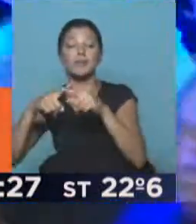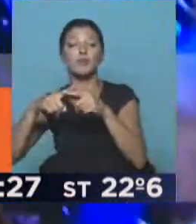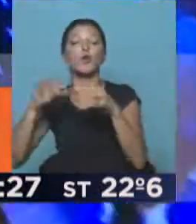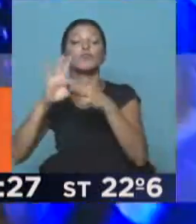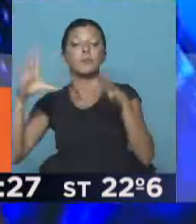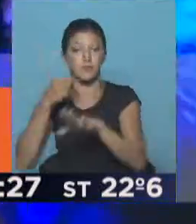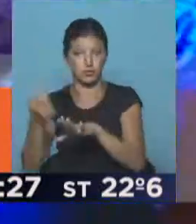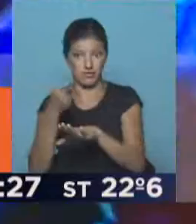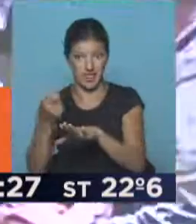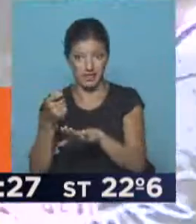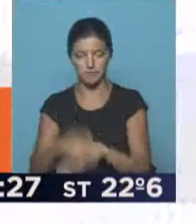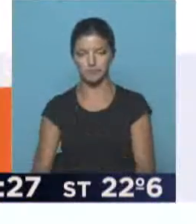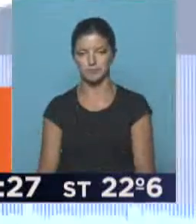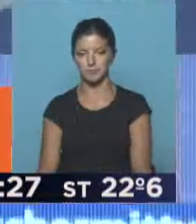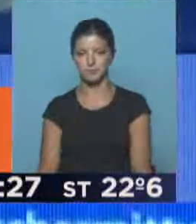comicios de septiembre.